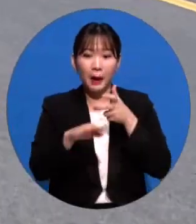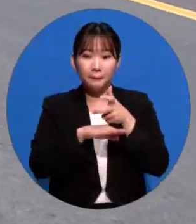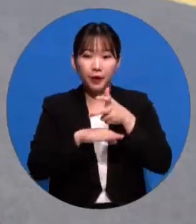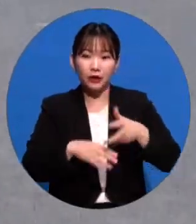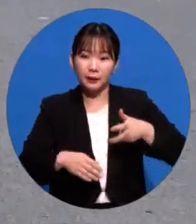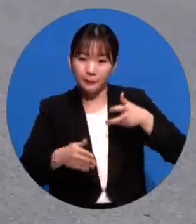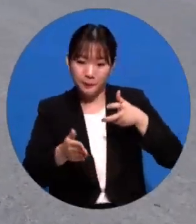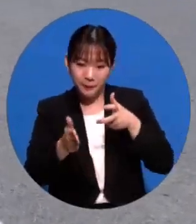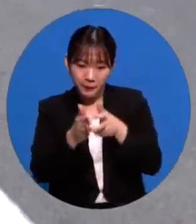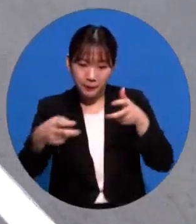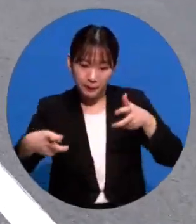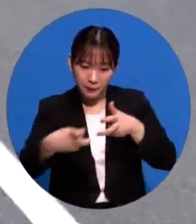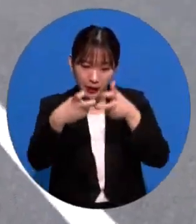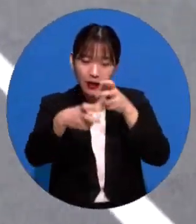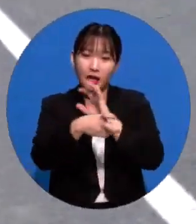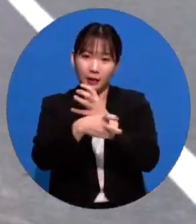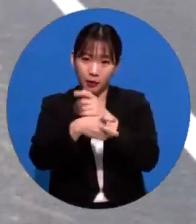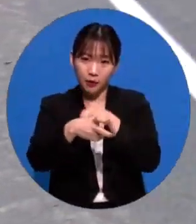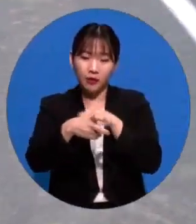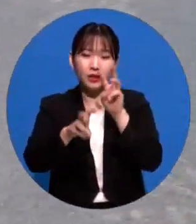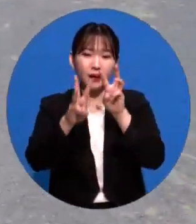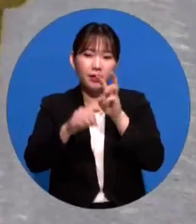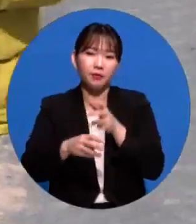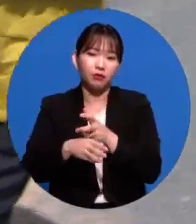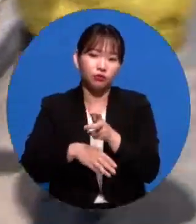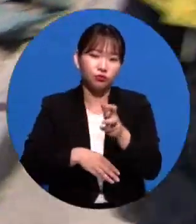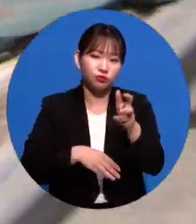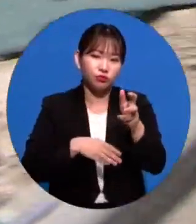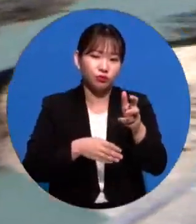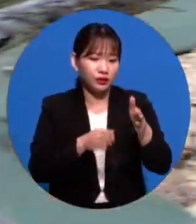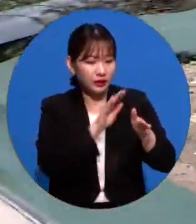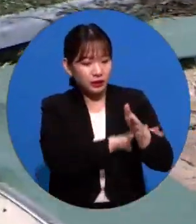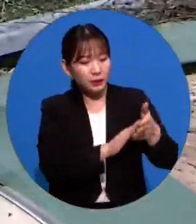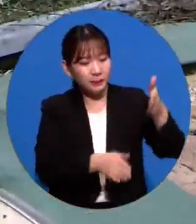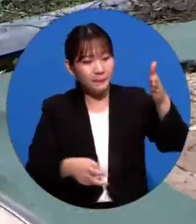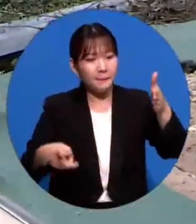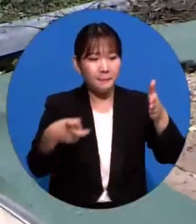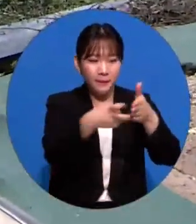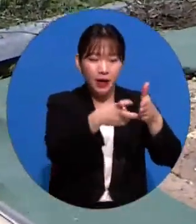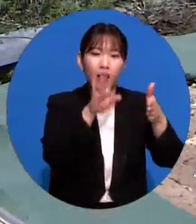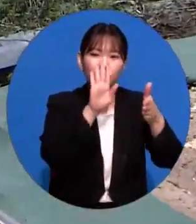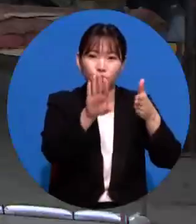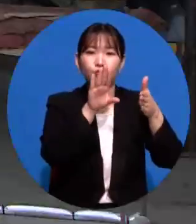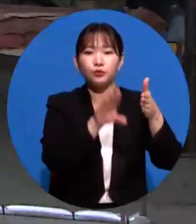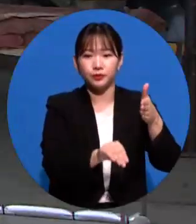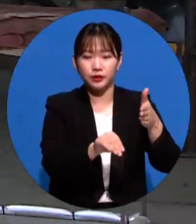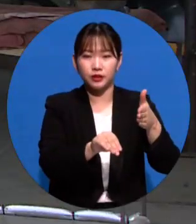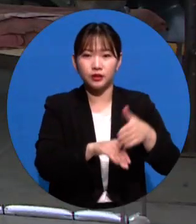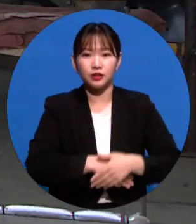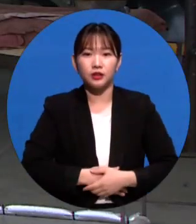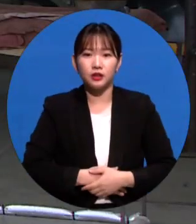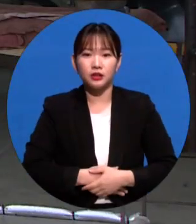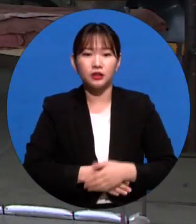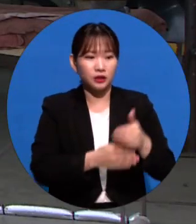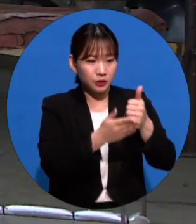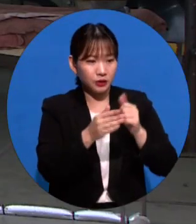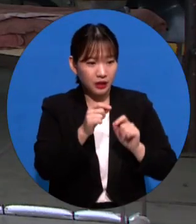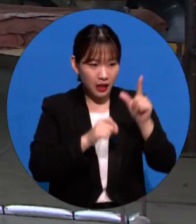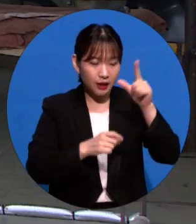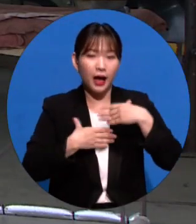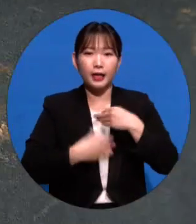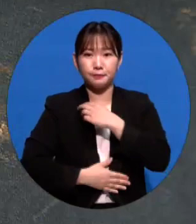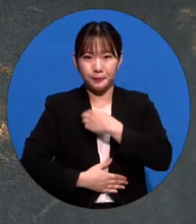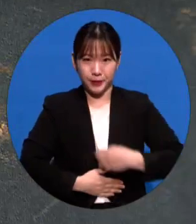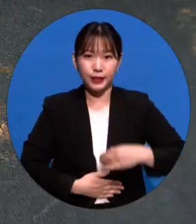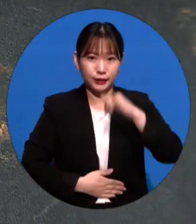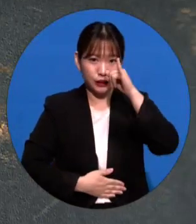버스를 충격한 레미콘 차는 그대로 30여 미터 앞을 주행하다 가드레일을 들이받고 멈췄습니다. 승객 대부분이 안전벨트를